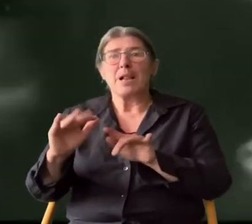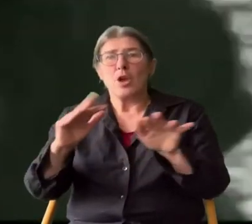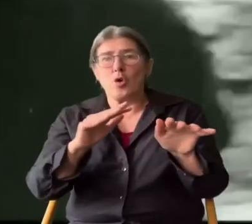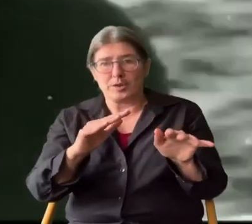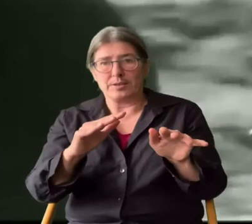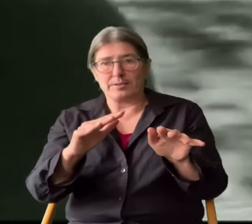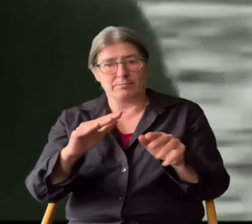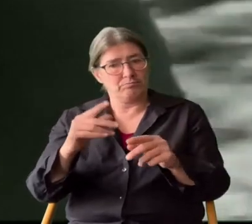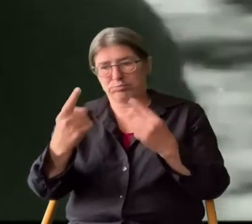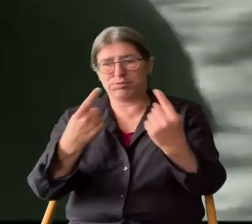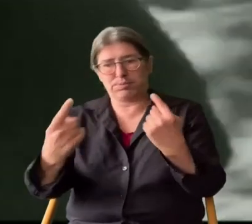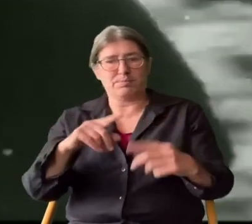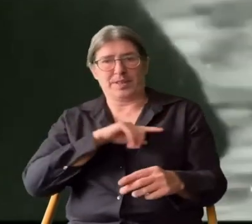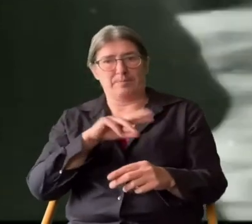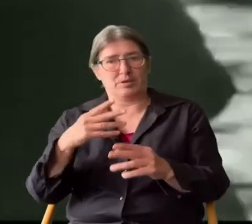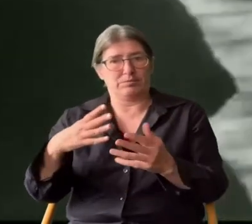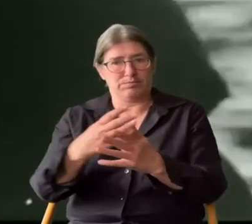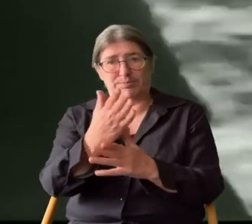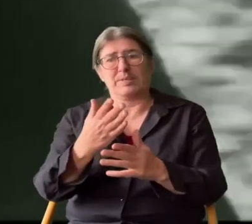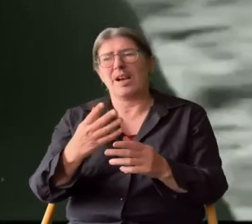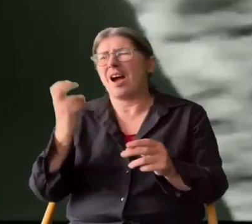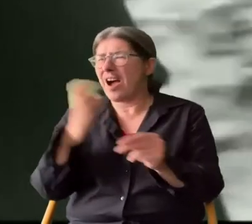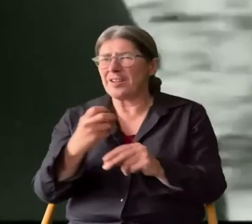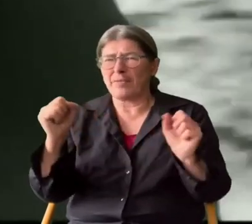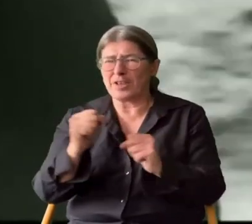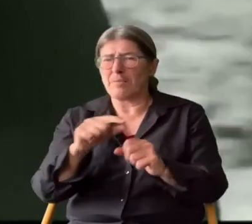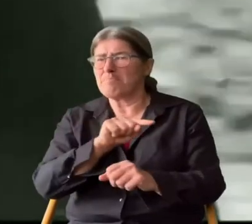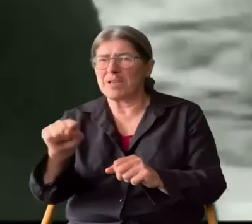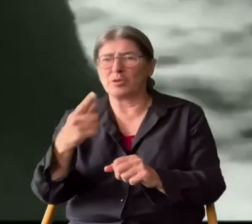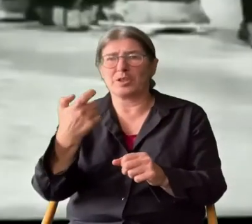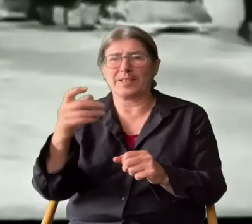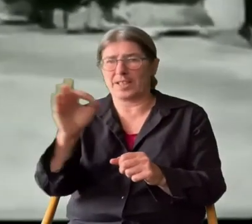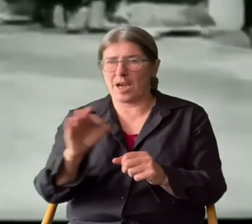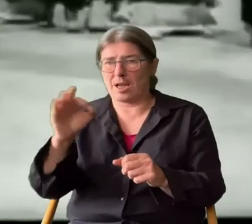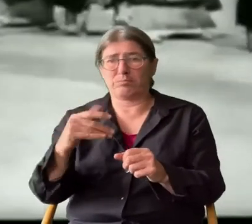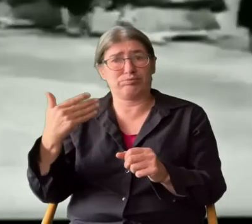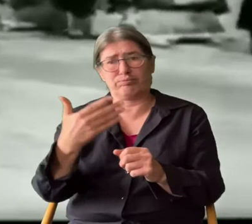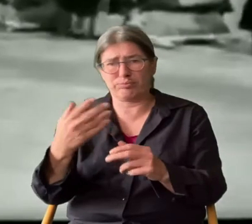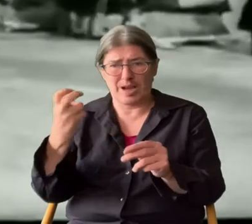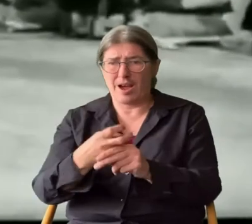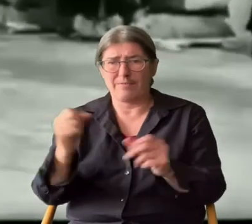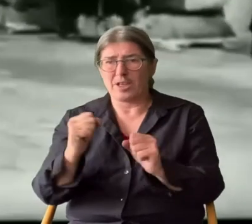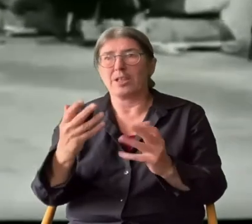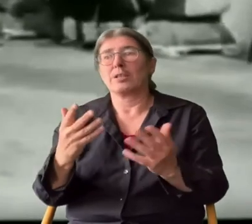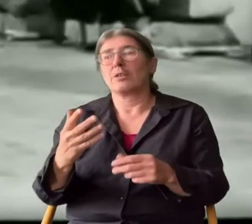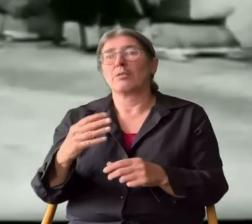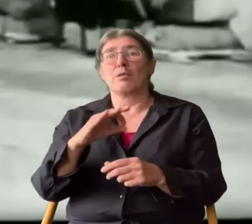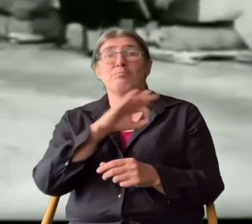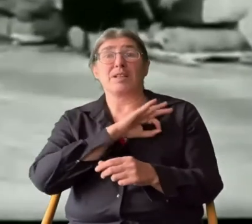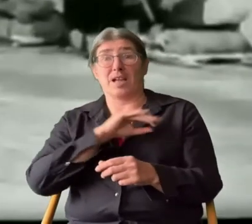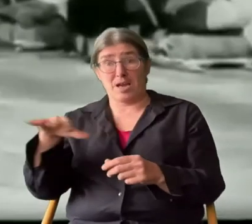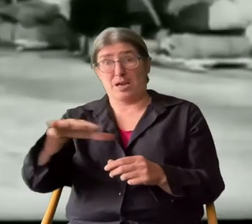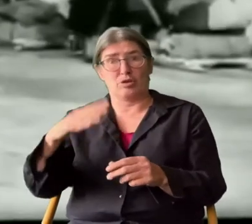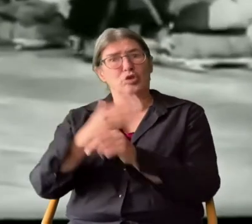Millionen sind auf sich gestellt. Im härtesten Winter seit Jahren, bei minus 20 Grad. Die Partei ist